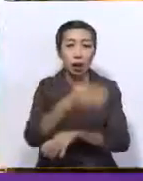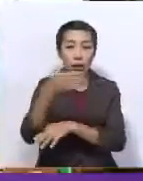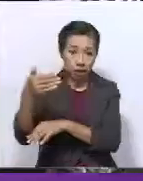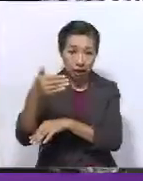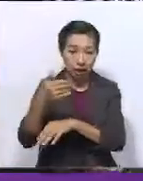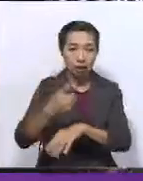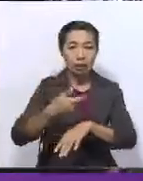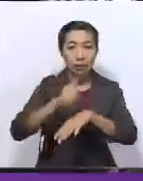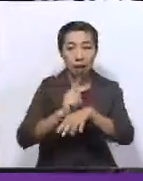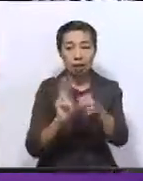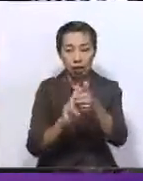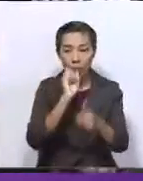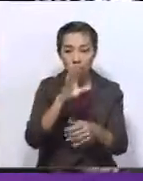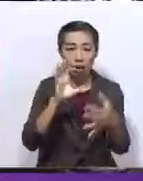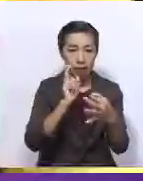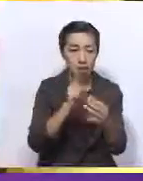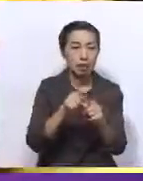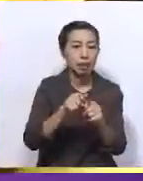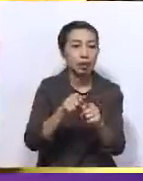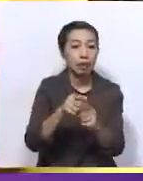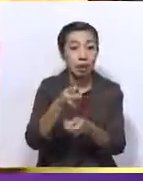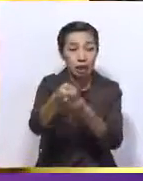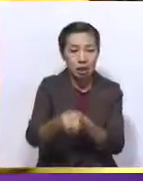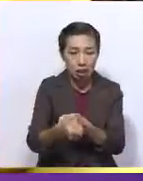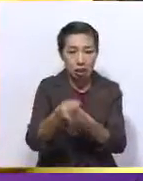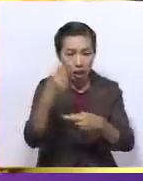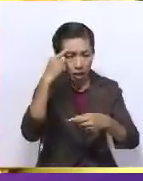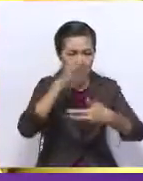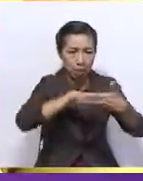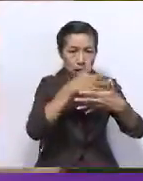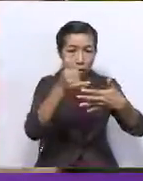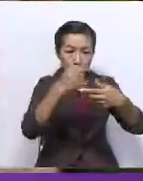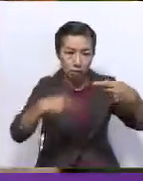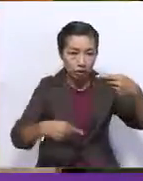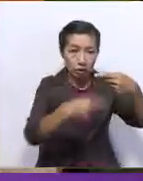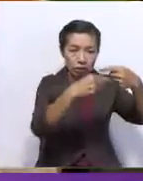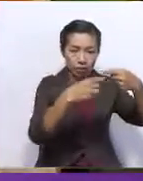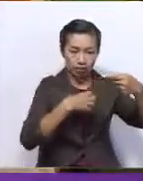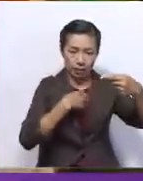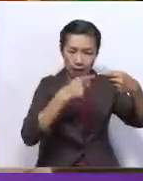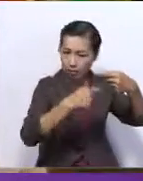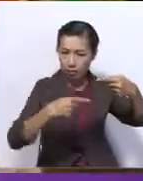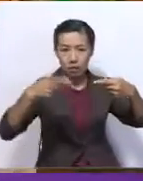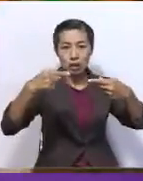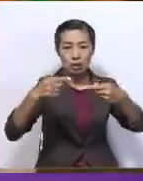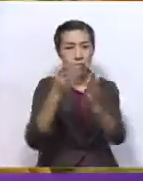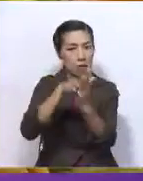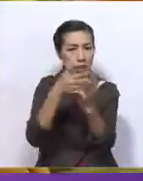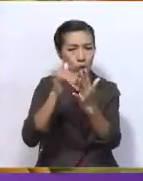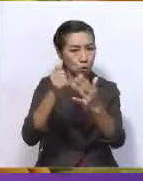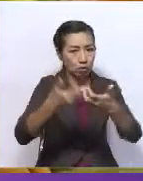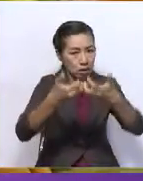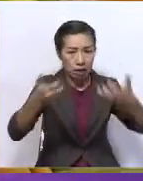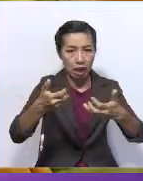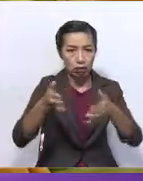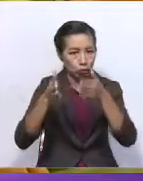การเกษตรเป็นเรื่องที่อยู่ภายใต้ยุทธศาสตร์ความสามารถในการแข่งขันค่ะแต่ตนเองมองว่าควรจะยกระดับให้ภาคการเกษตรเป็นยุทธศาสตร์ชา